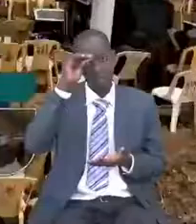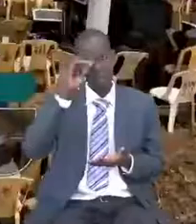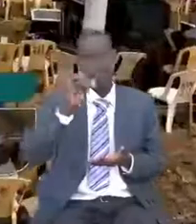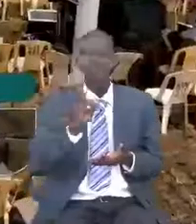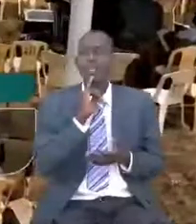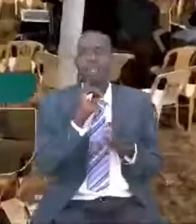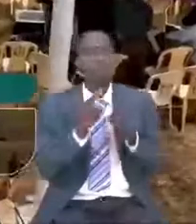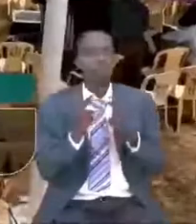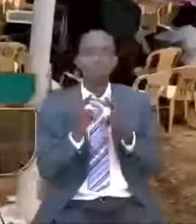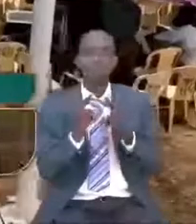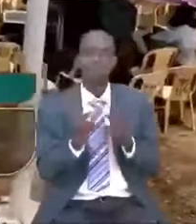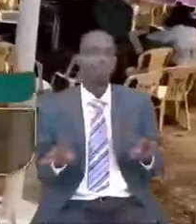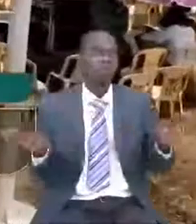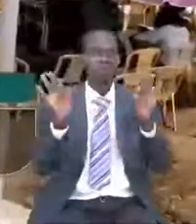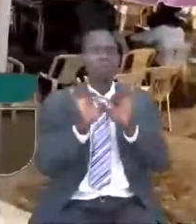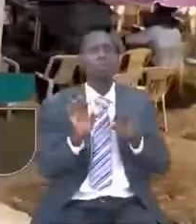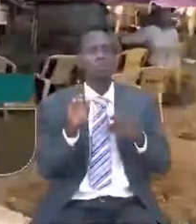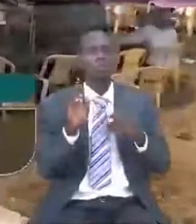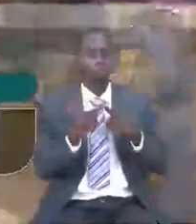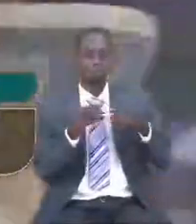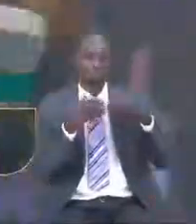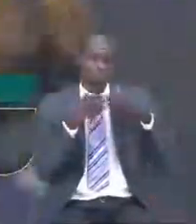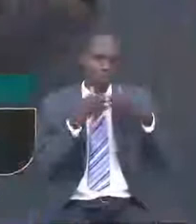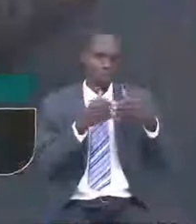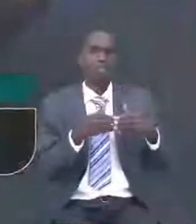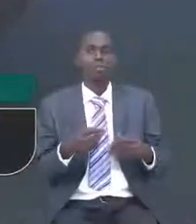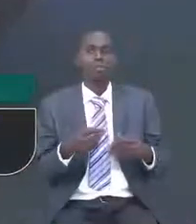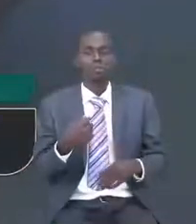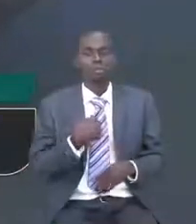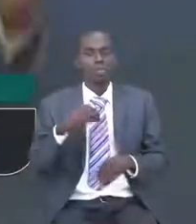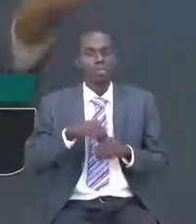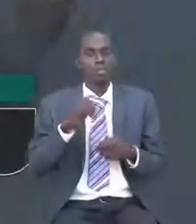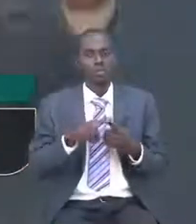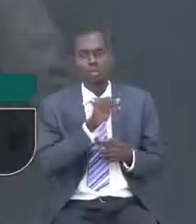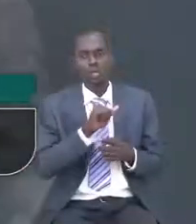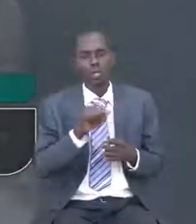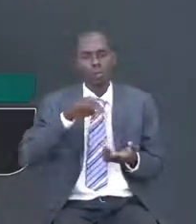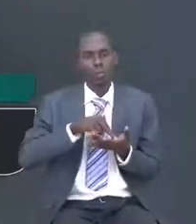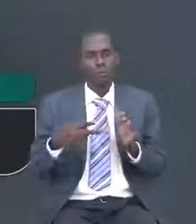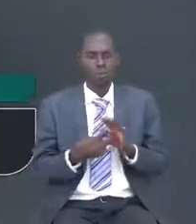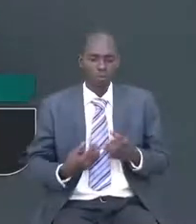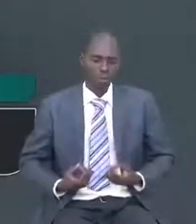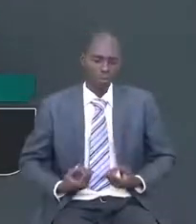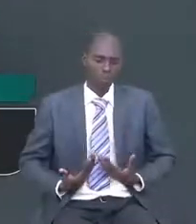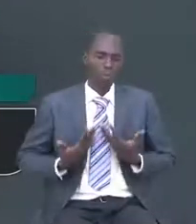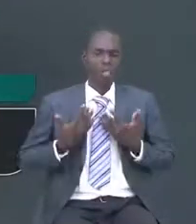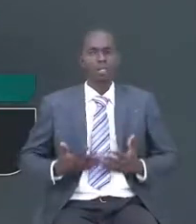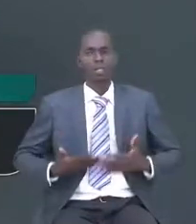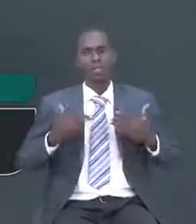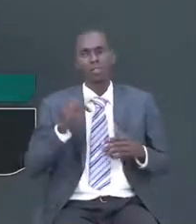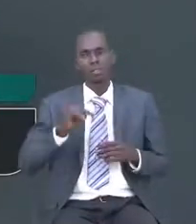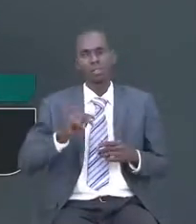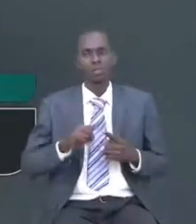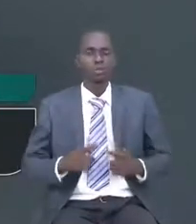très important pour me conduire à la vie motivée par l'essentiel que je veux mener,